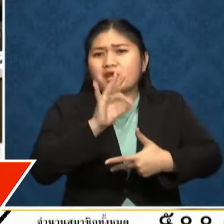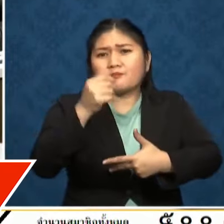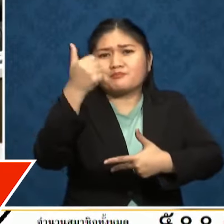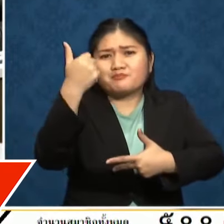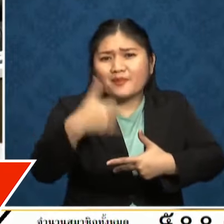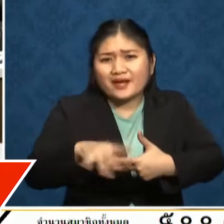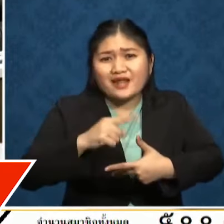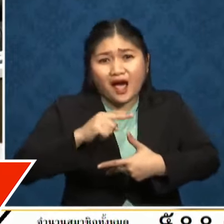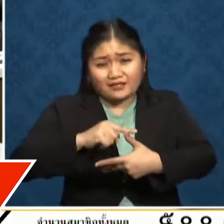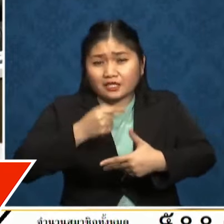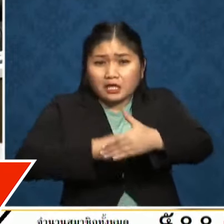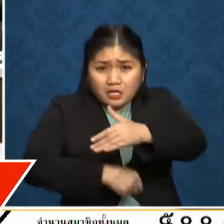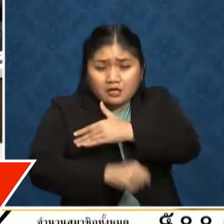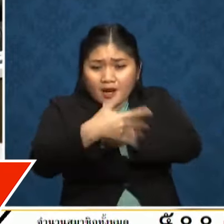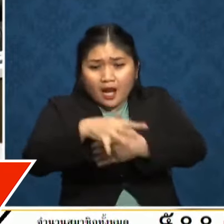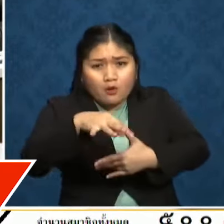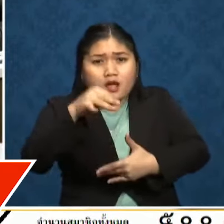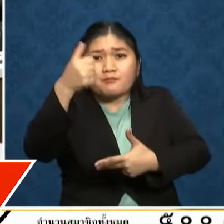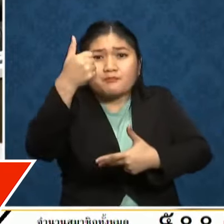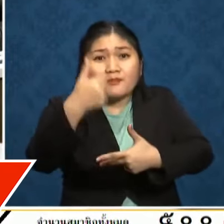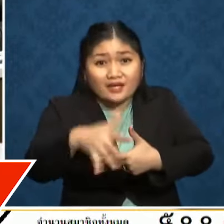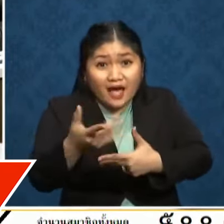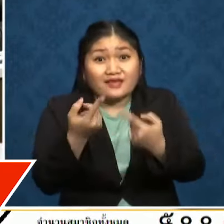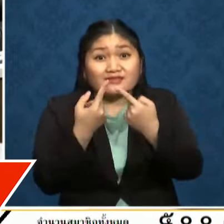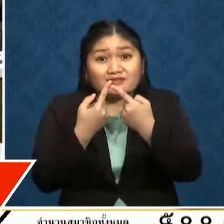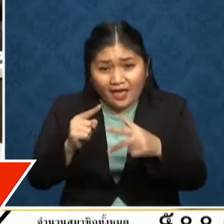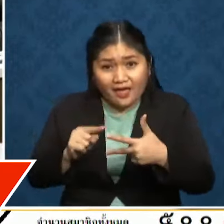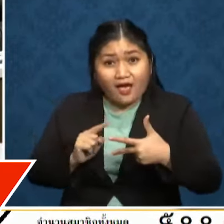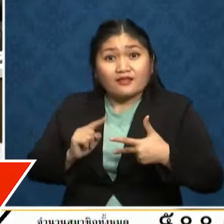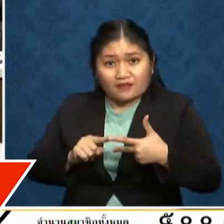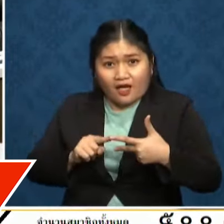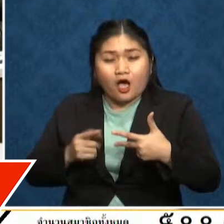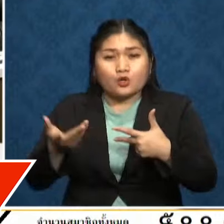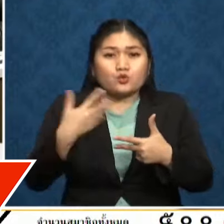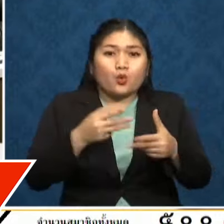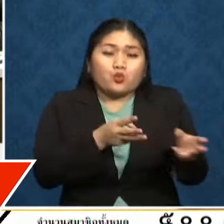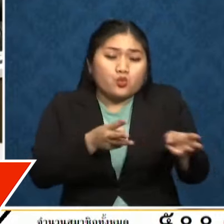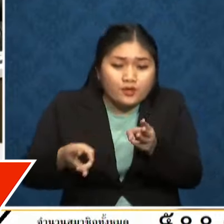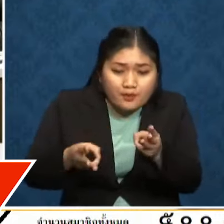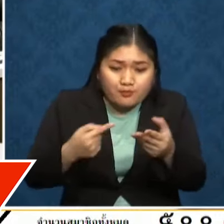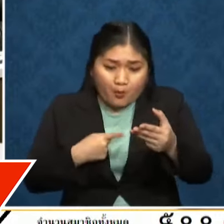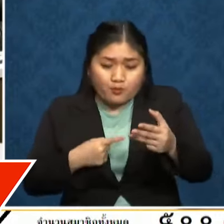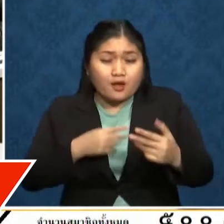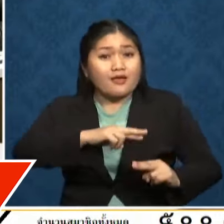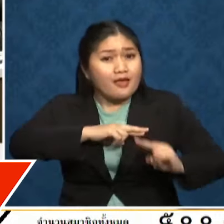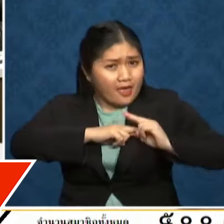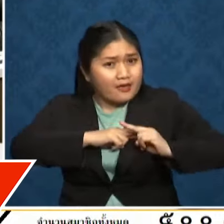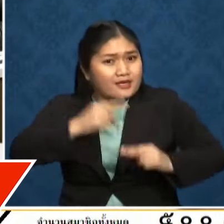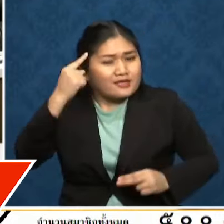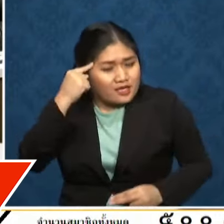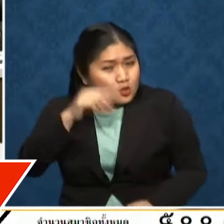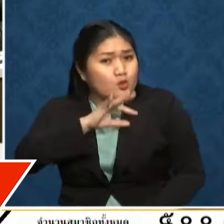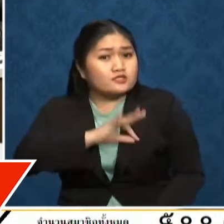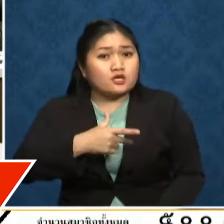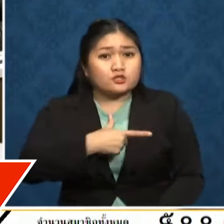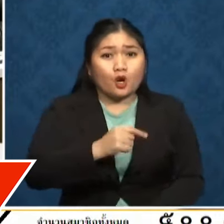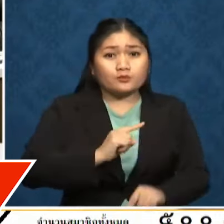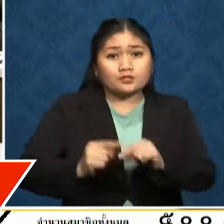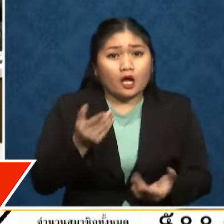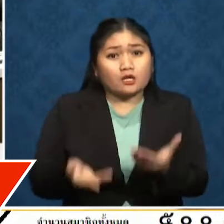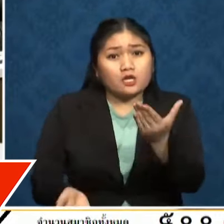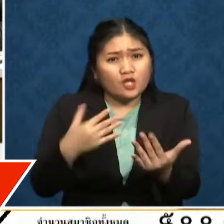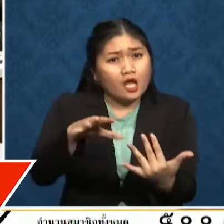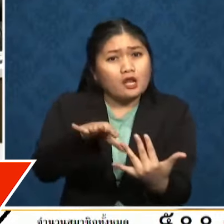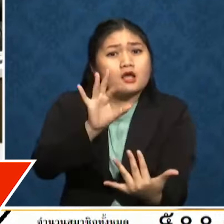ตนเองได้แต่กำเนิดแต่อัตรรัษทางเพศวิธีทางเพศรสสิยมทางเพศหรือก